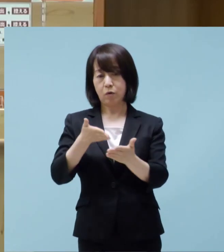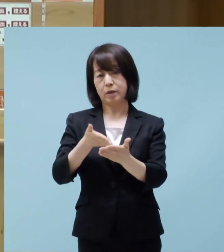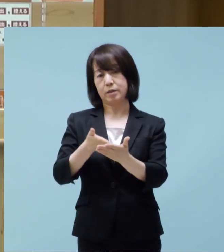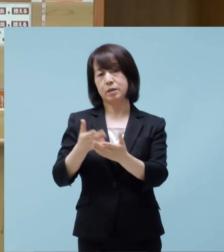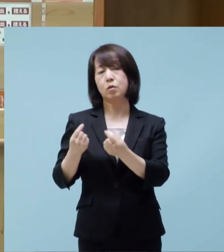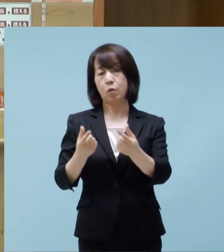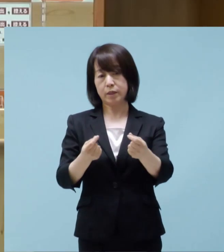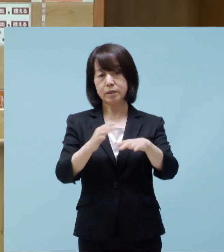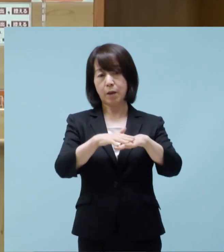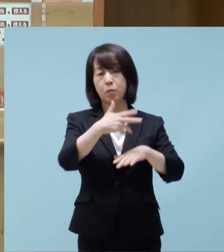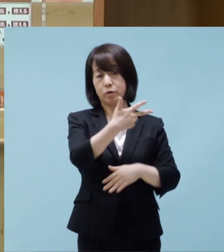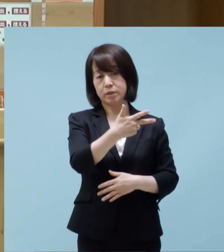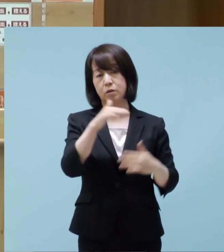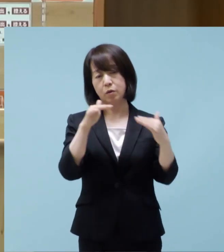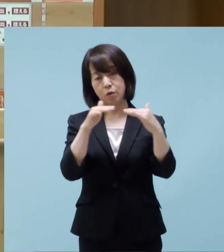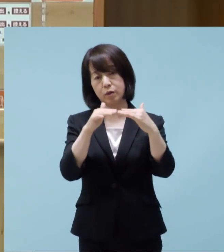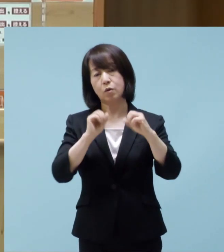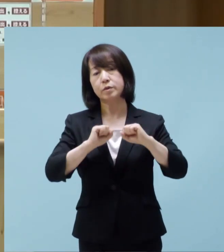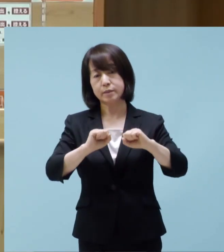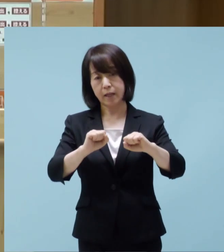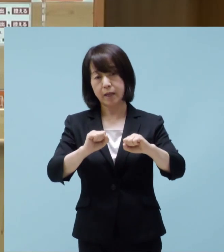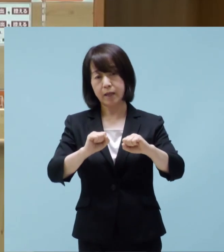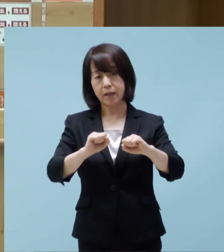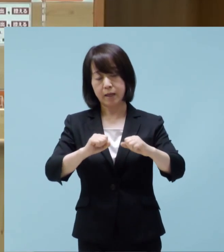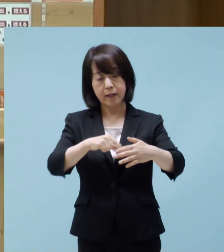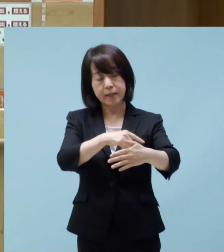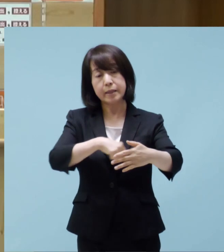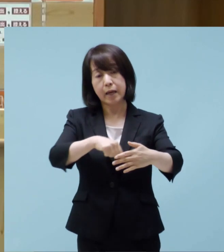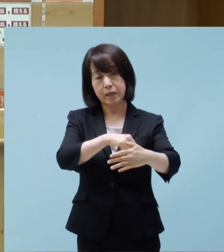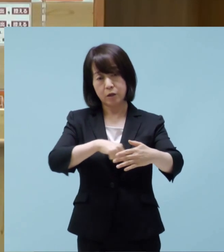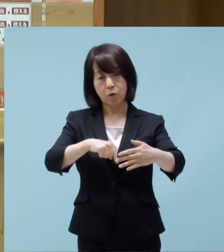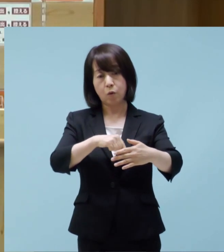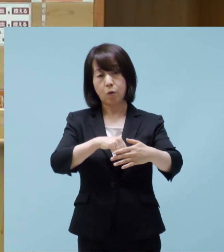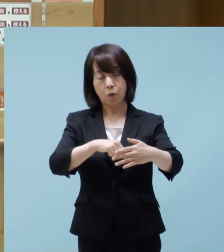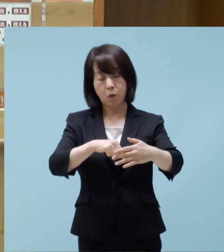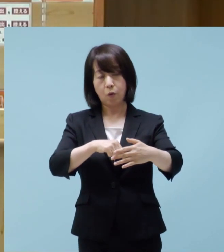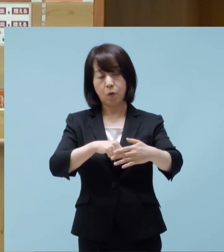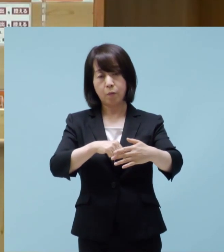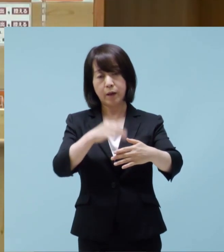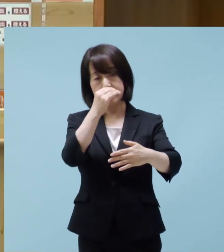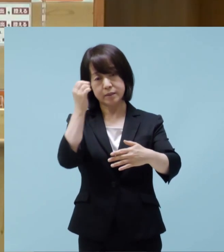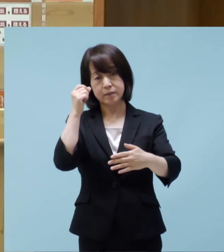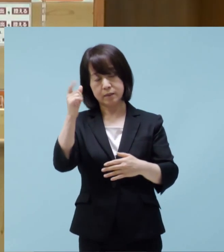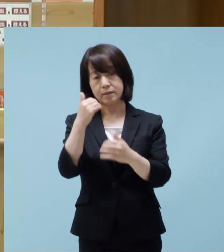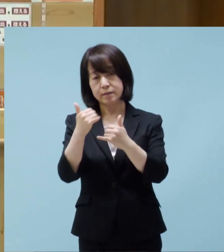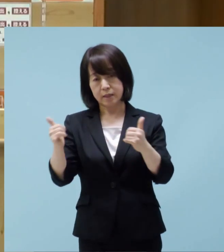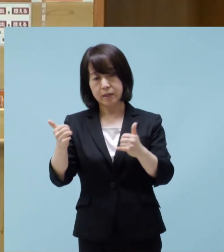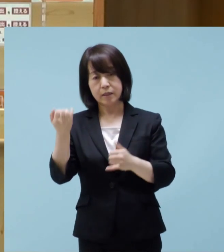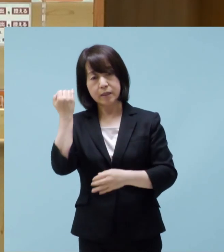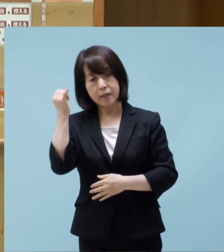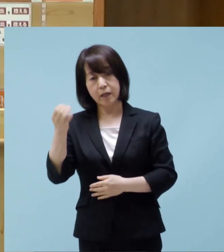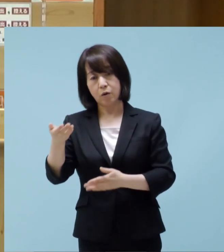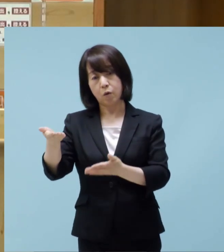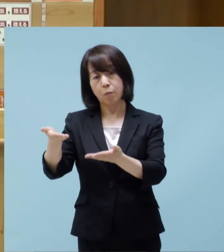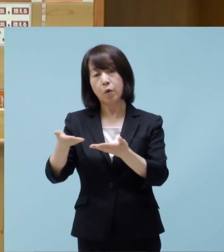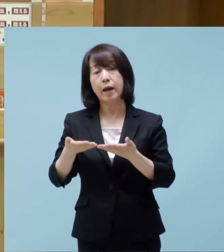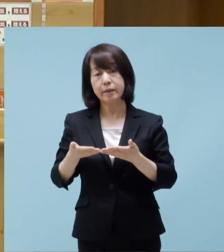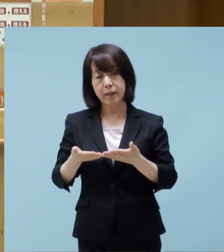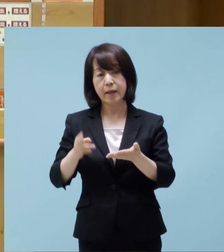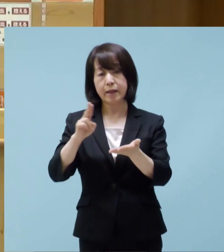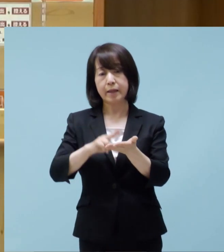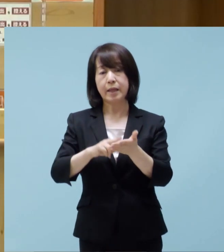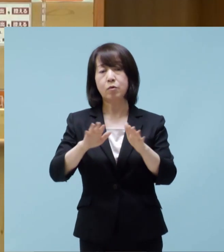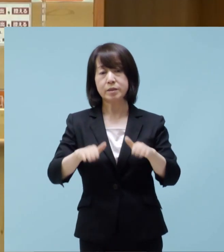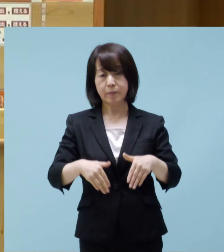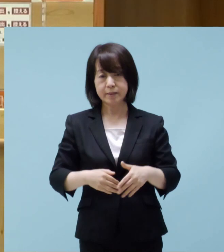ただきまして、措置内容について有識者にご意見を伺った上で、 決定をさせていただいたところであります。皆